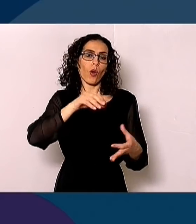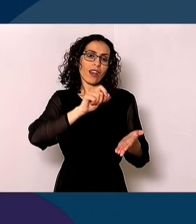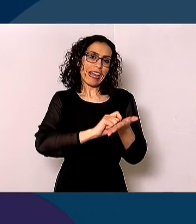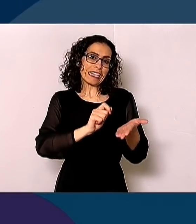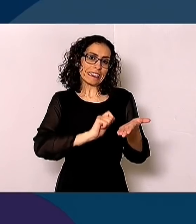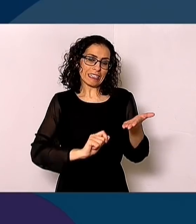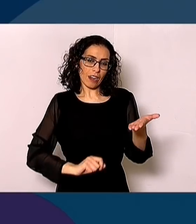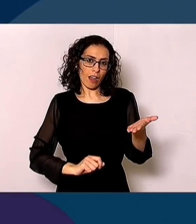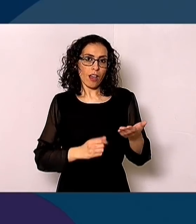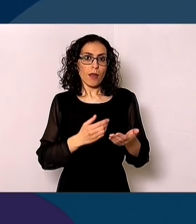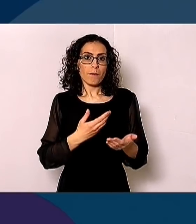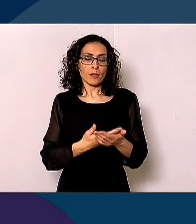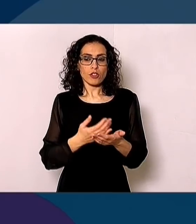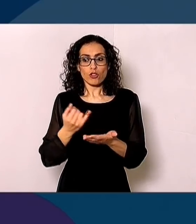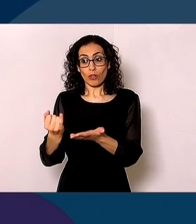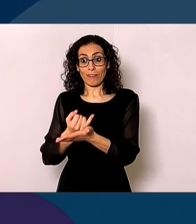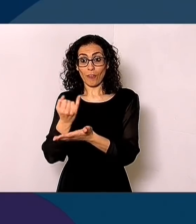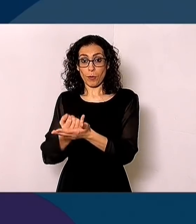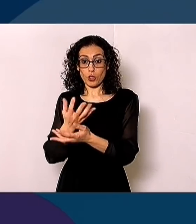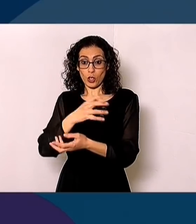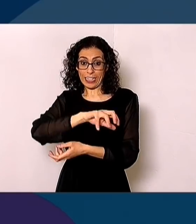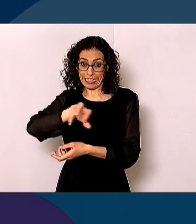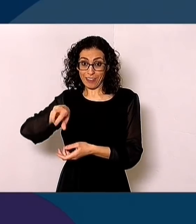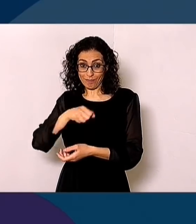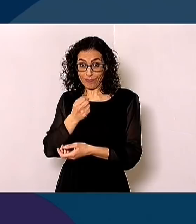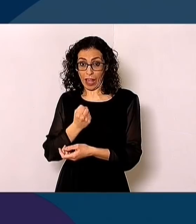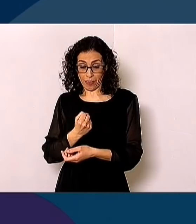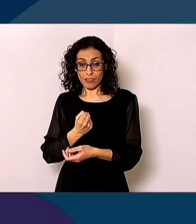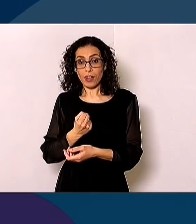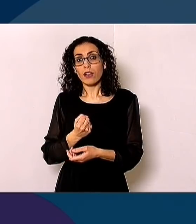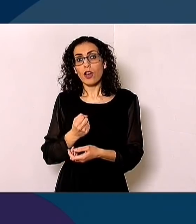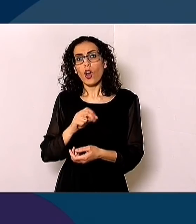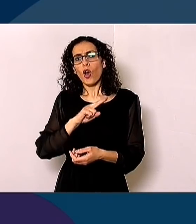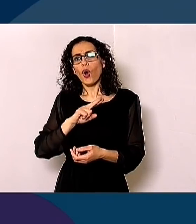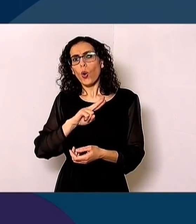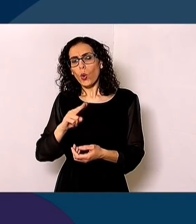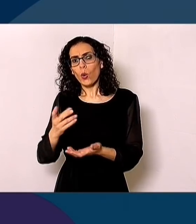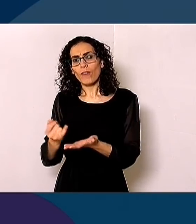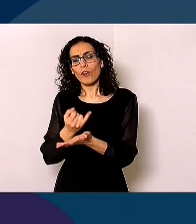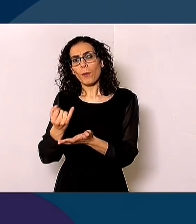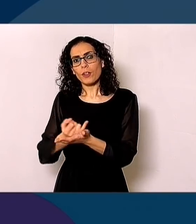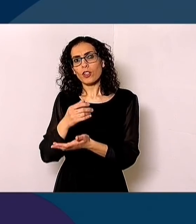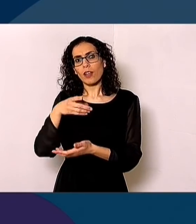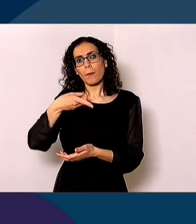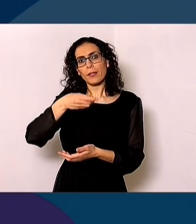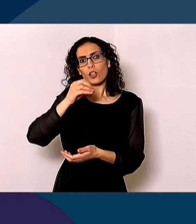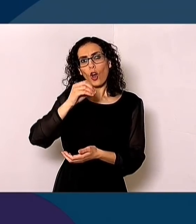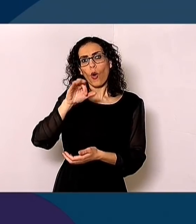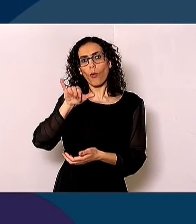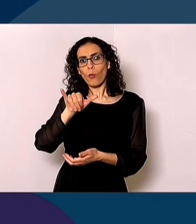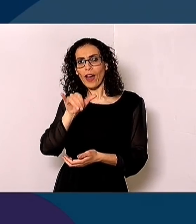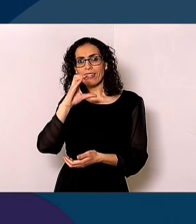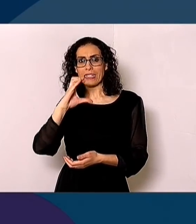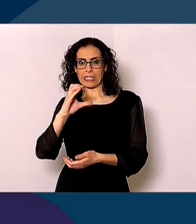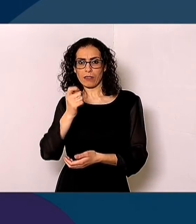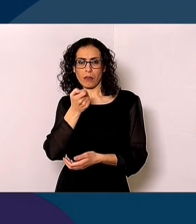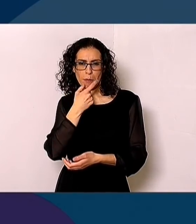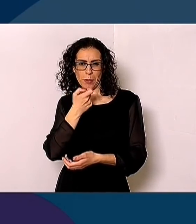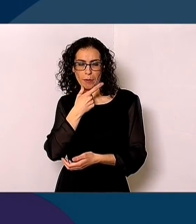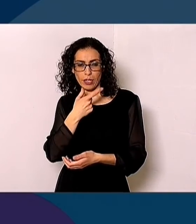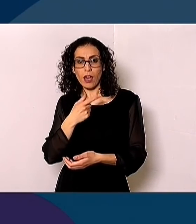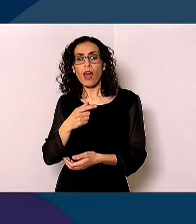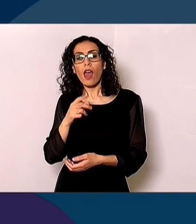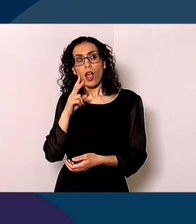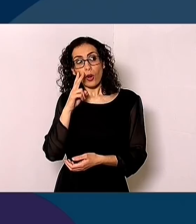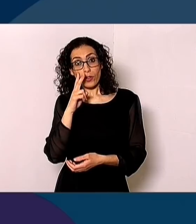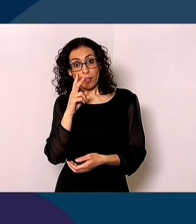skont l-informazzjoni li ħriġna mid-database tagħna u anka mid-database tal-POIC fejn aħna konna nafu minn huma dawk in-nies li għandhom